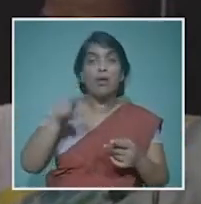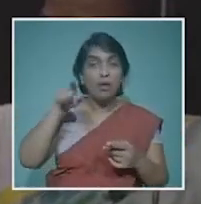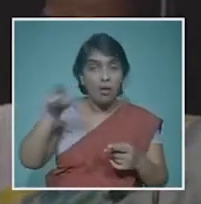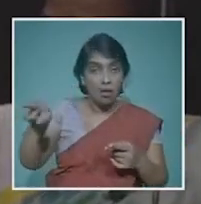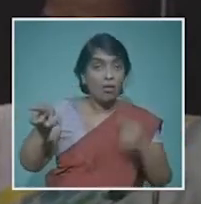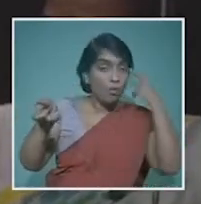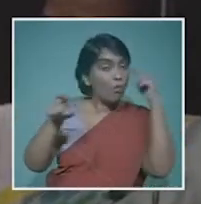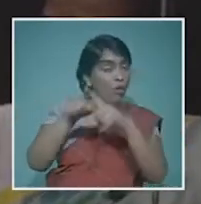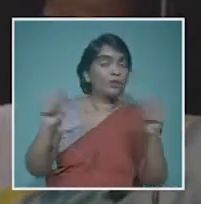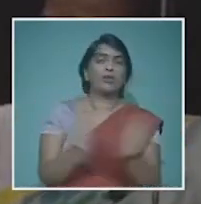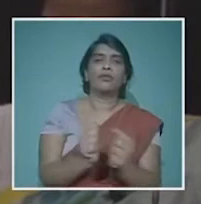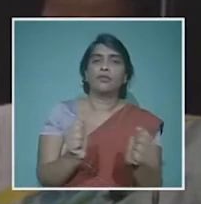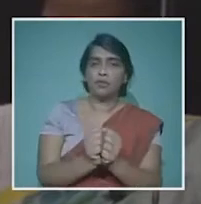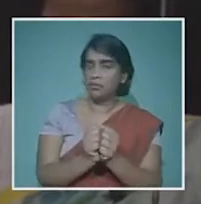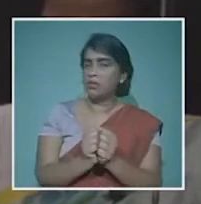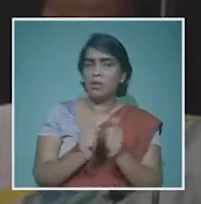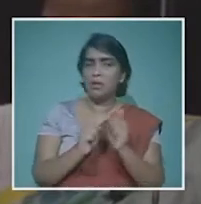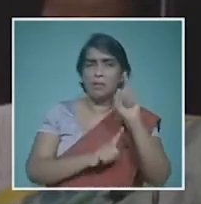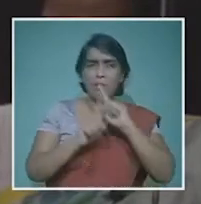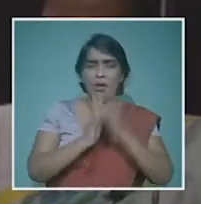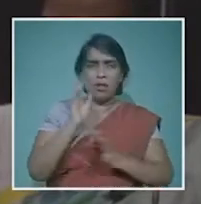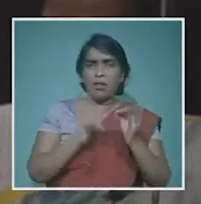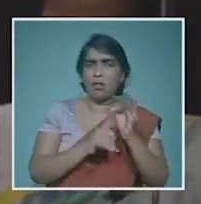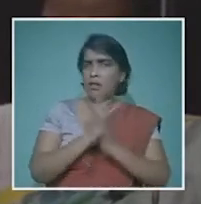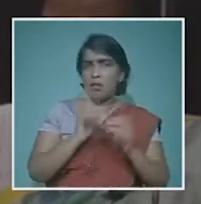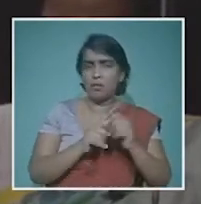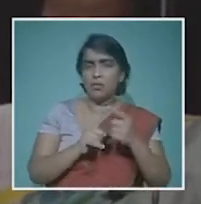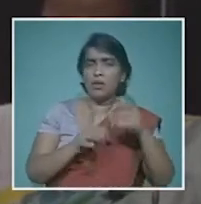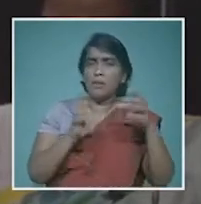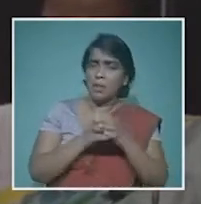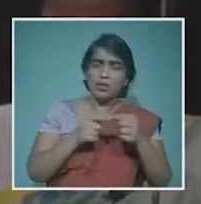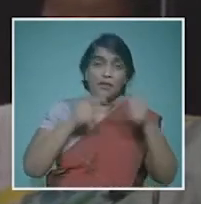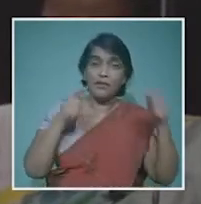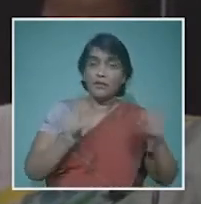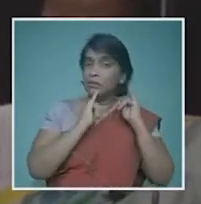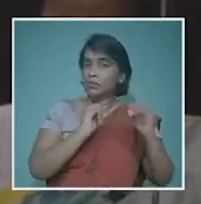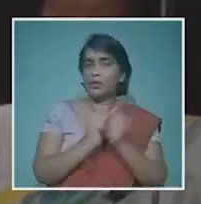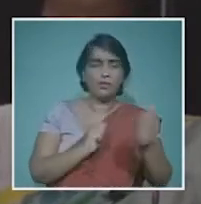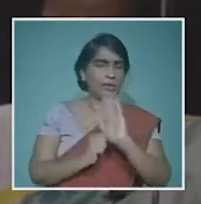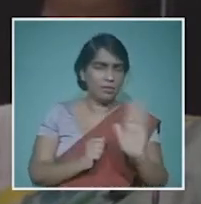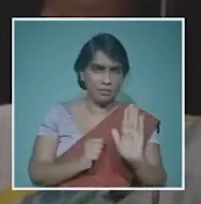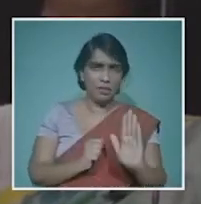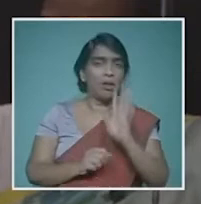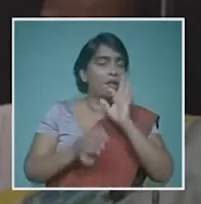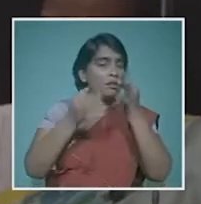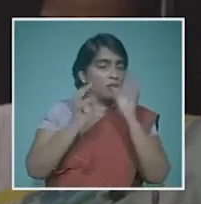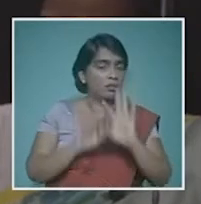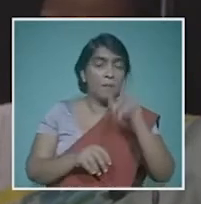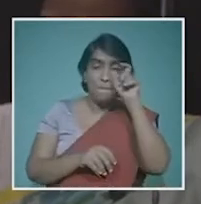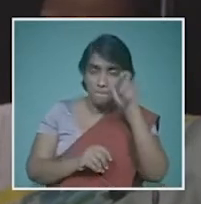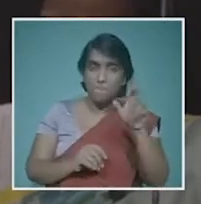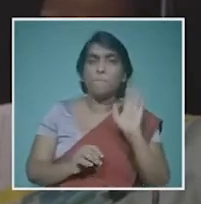ඔලට විරුද්ධව ක්‍රියා කරන්න. පාර්ලිමේන්තුවේ මහජන නියෝජිතයන්ට පක්ෂ විපක්ෂ කාටවත් විරුද්ධව ක්‍රියා කරන්න එපා. නිසියාකාරව බලන්න